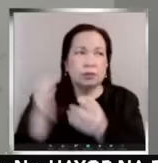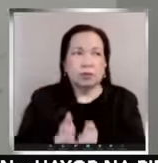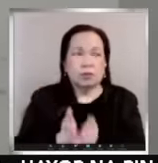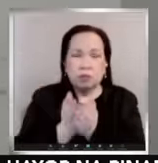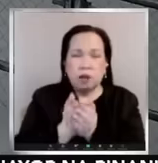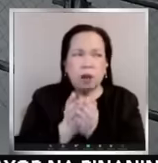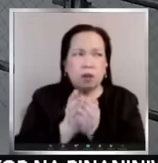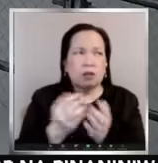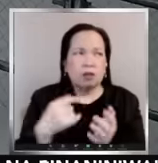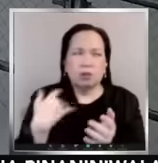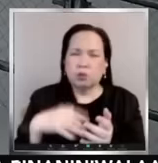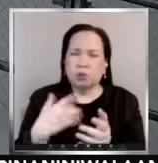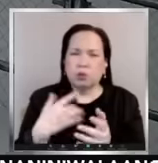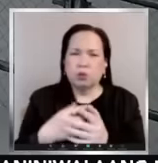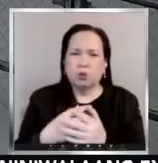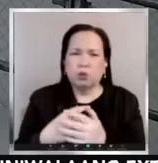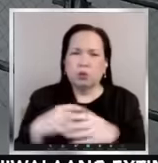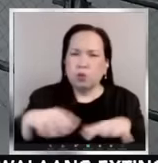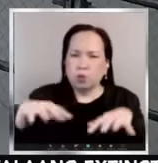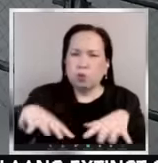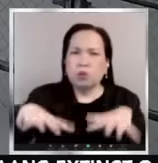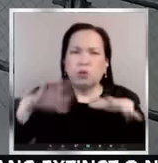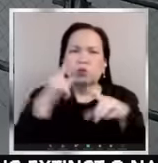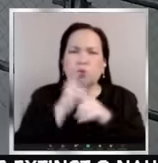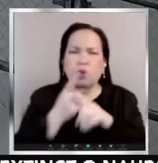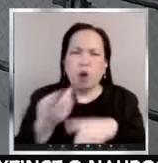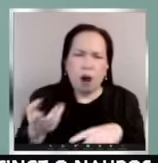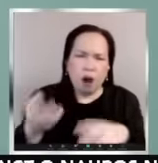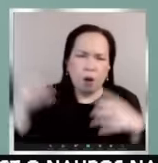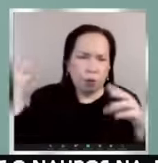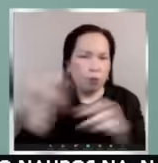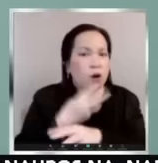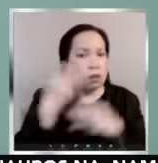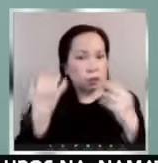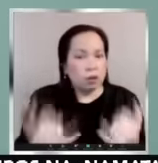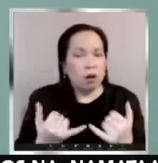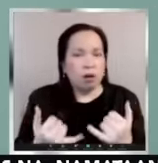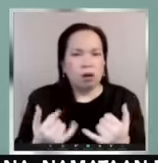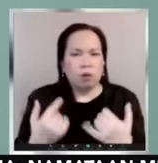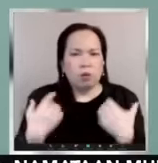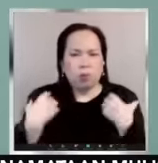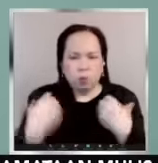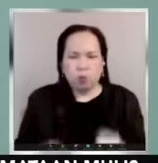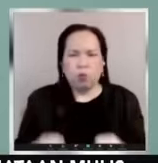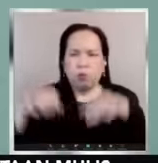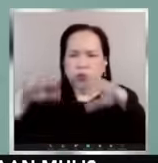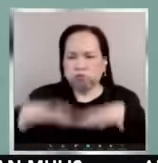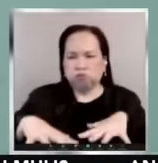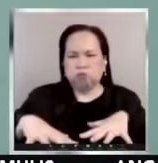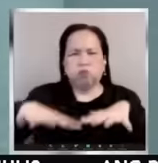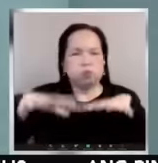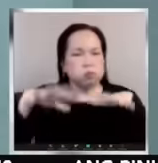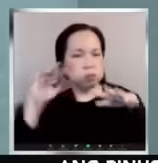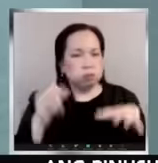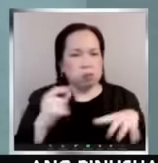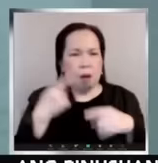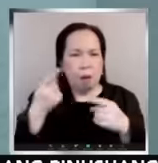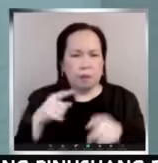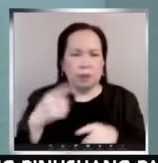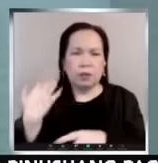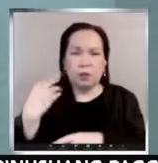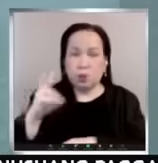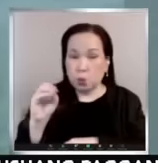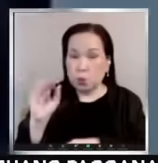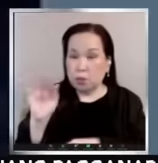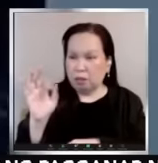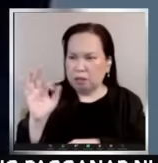nito yung pinakamataas, pinakamalakas na pagbabaha na nangyari ng 2019 dahil sa